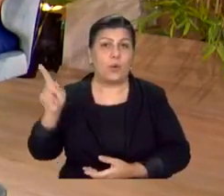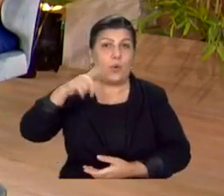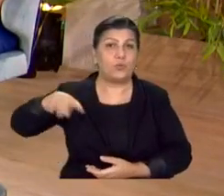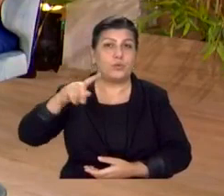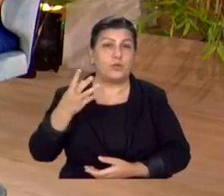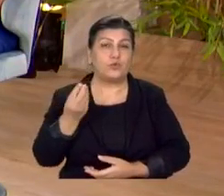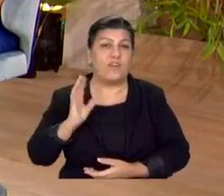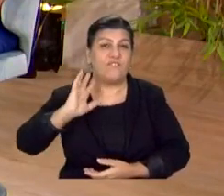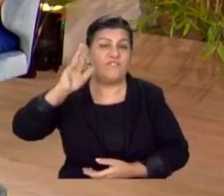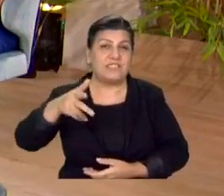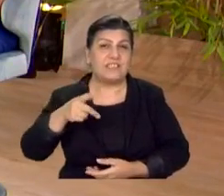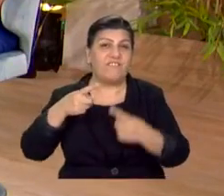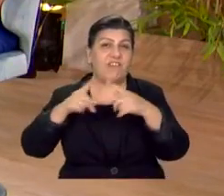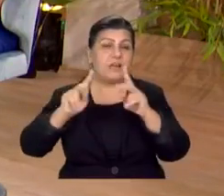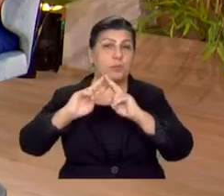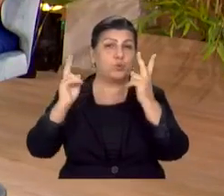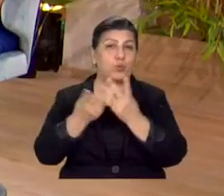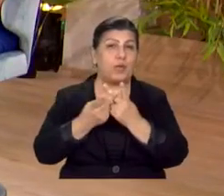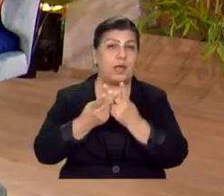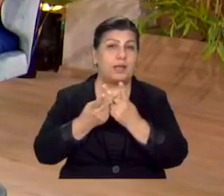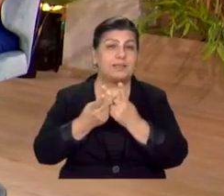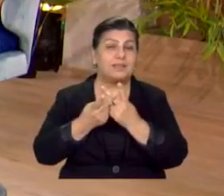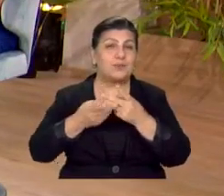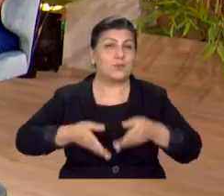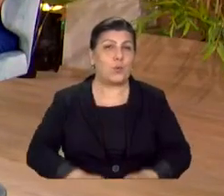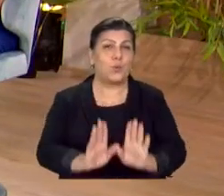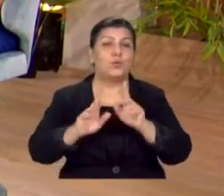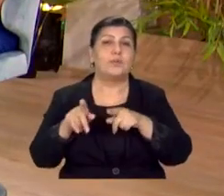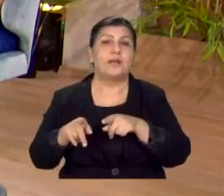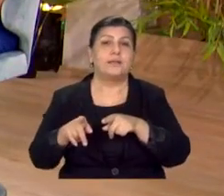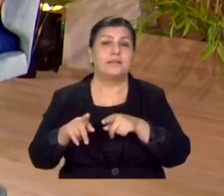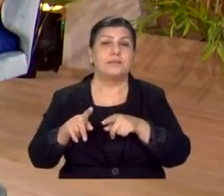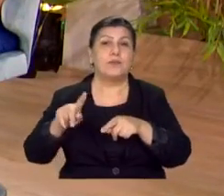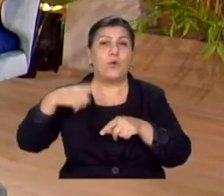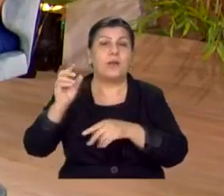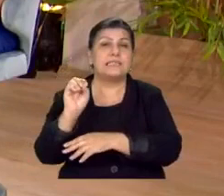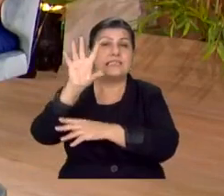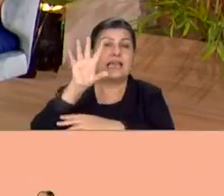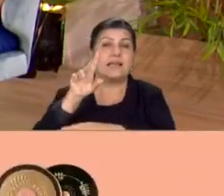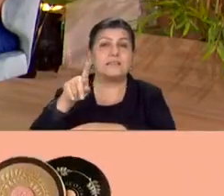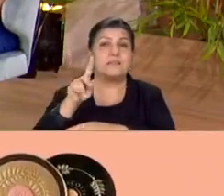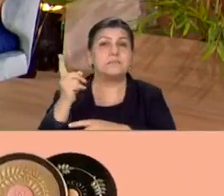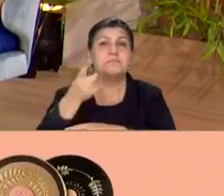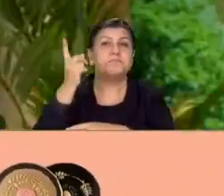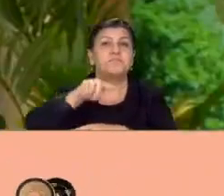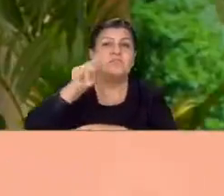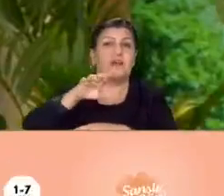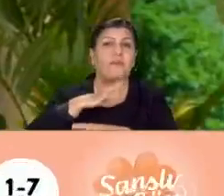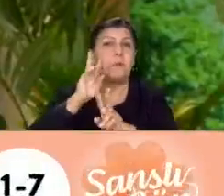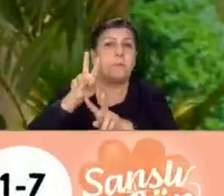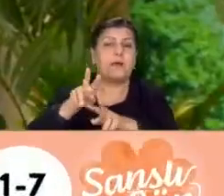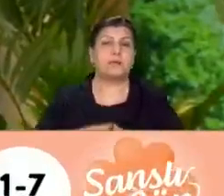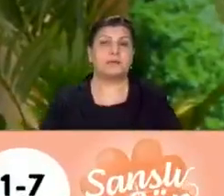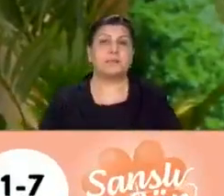onlar çok daha fazla işte Farklı bir dünyaya doğdular öbür sığınak da sanıyorum şey vardı